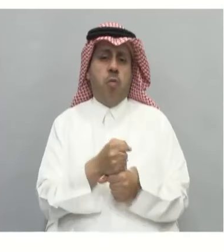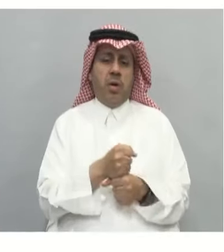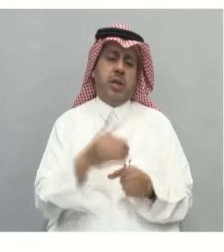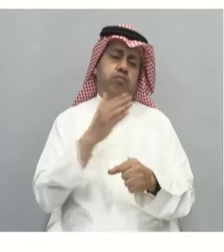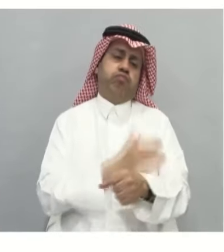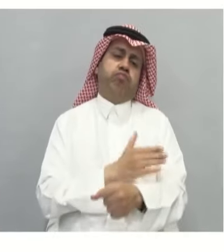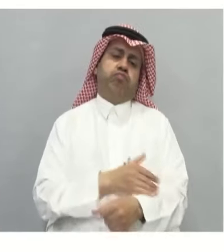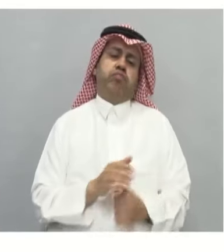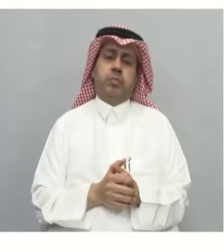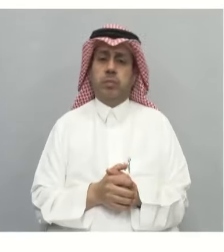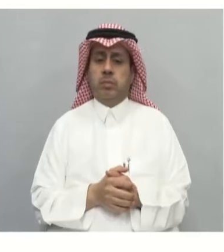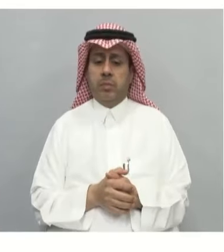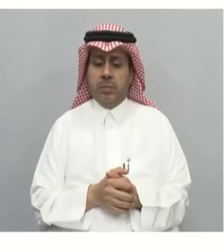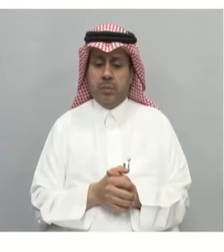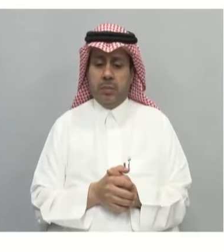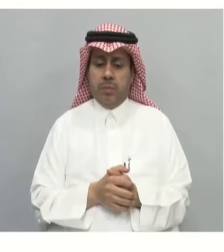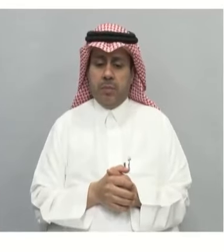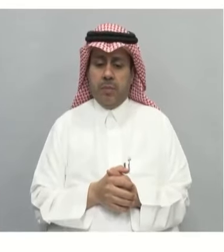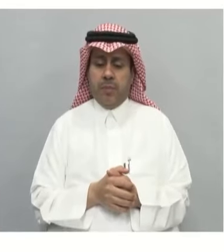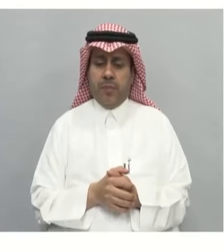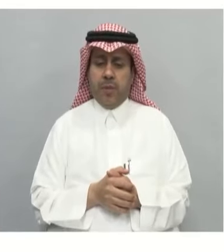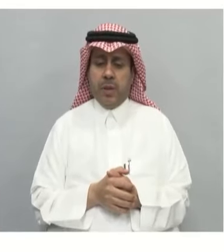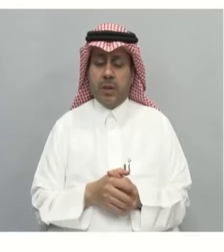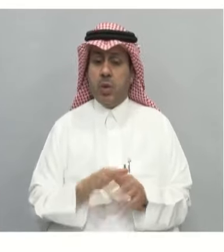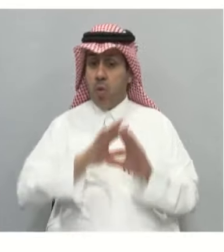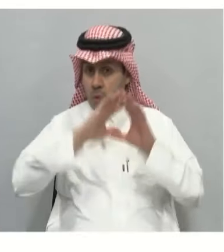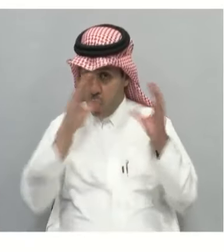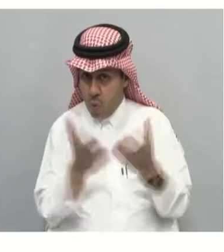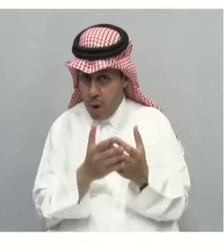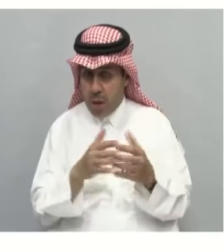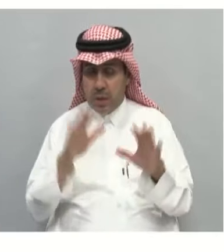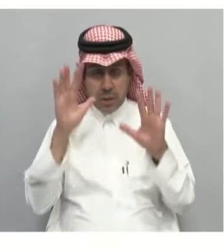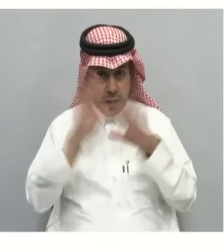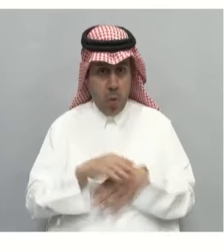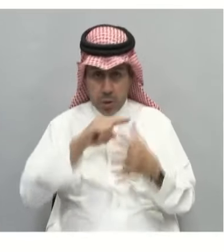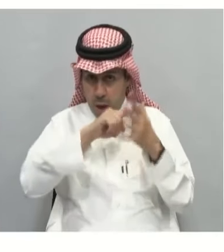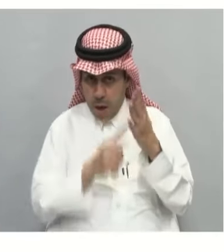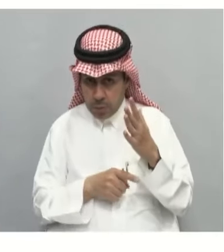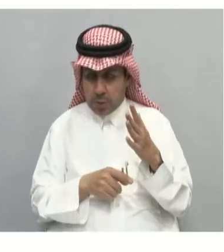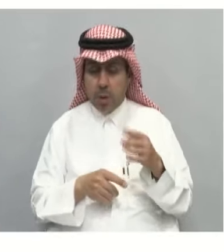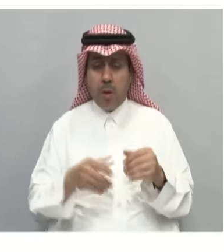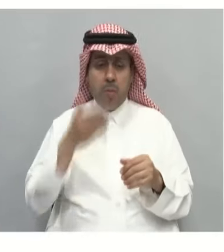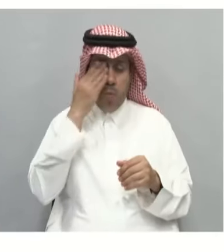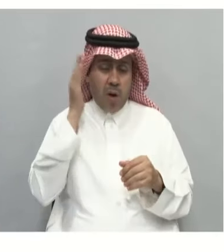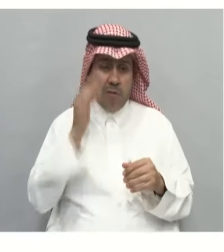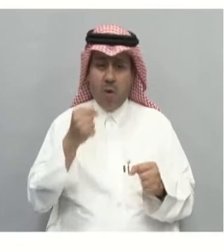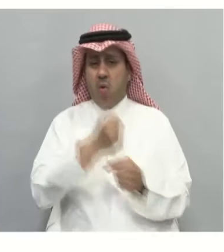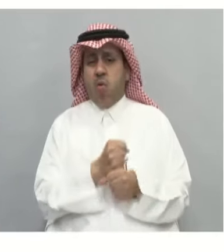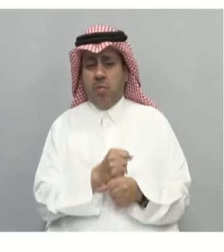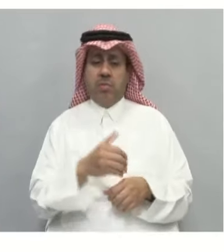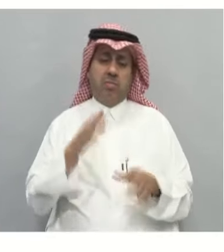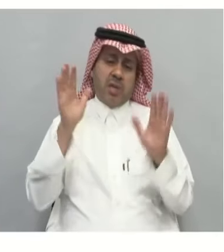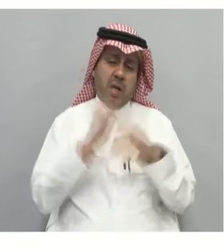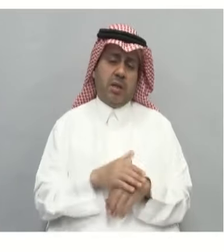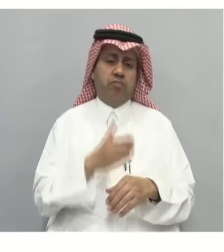الا كسالا لا يقومون جميع الصلوات لا يقومون اليها الا كسالا وينقر وها